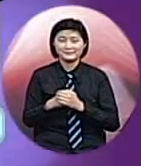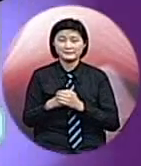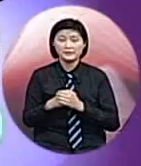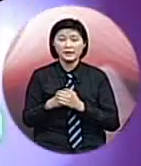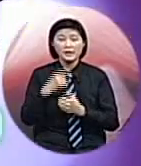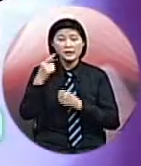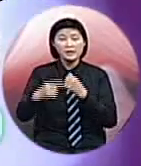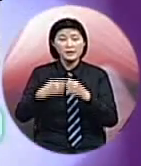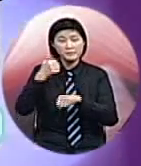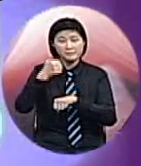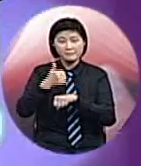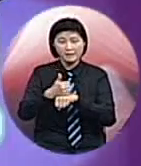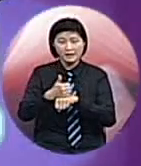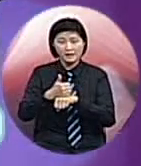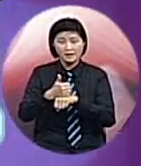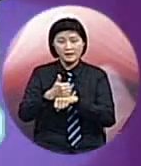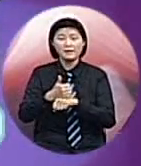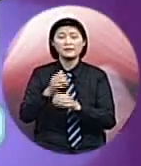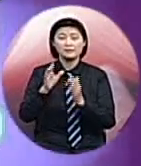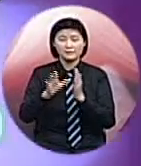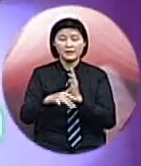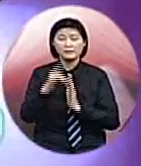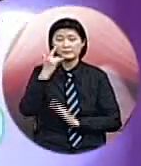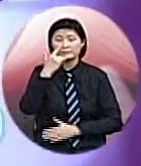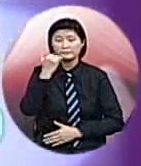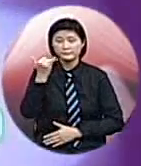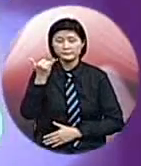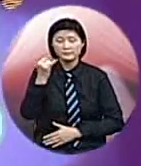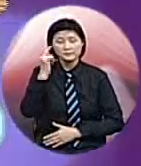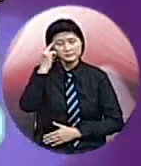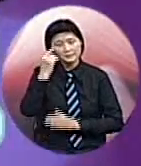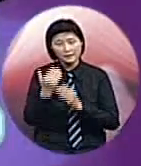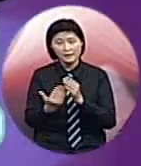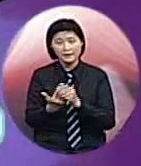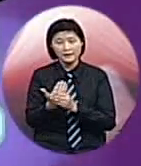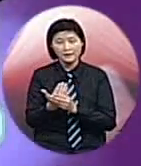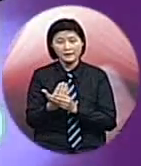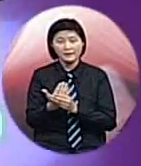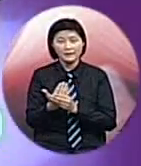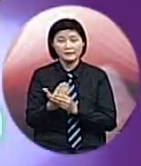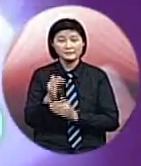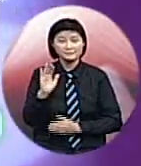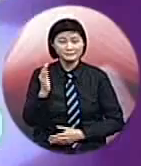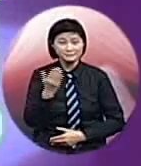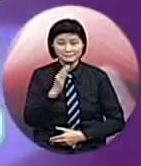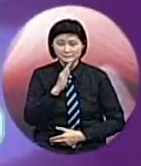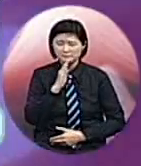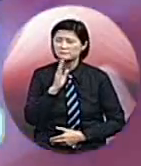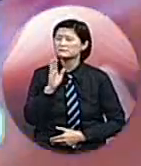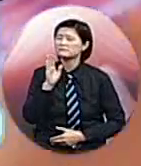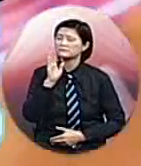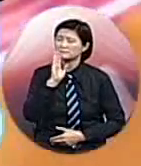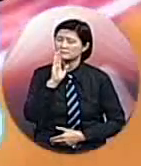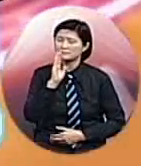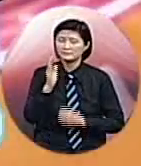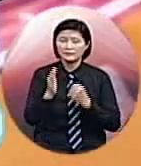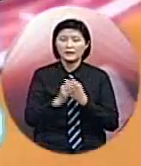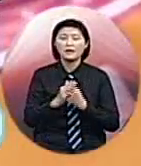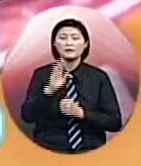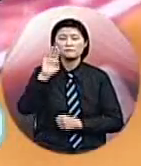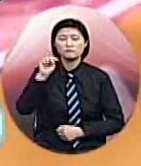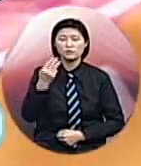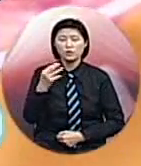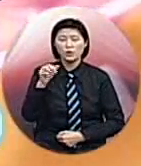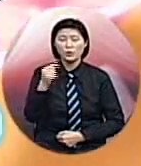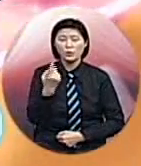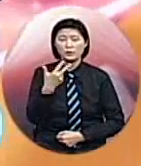그 연말이 이르게 되면 아버님, 예. 부모님 생각이 또 더 많이 나죠. 예, 더 나죠. 그러죠. 그래서 불효자는